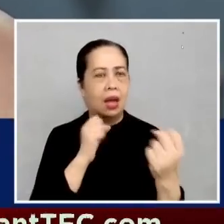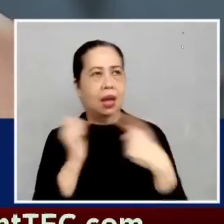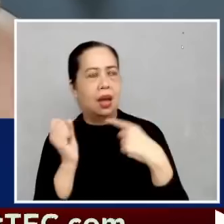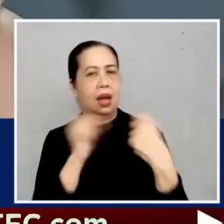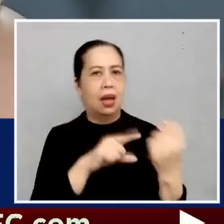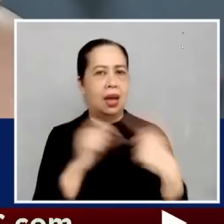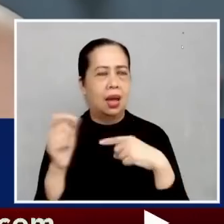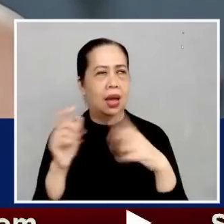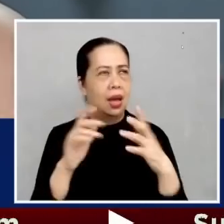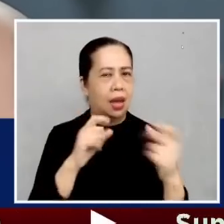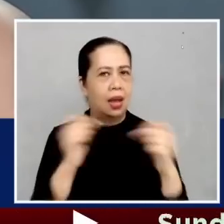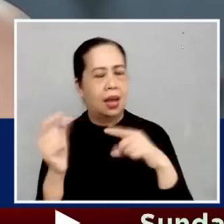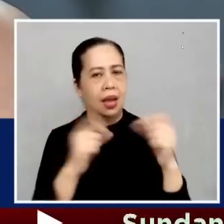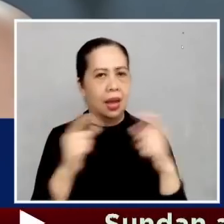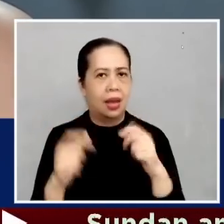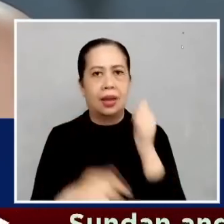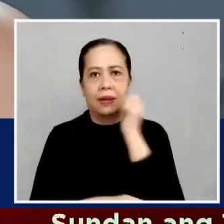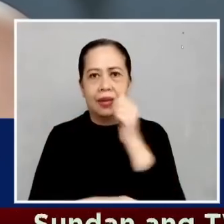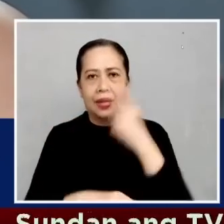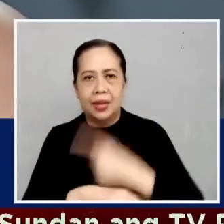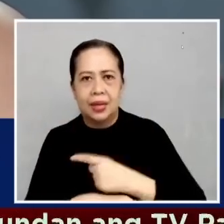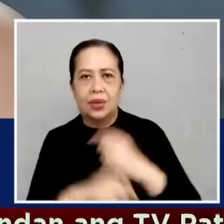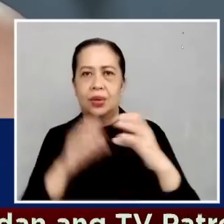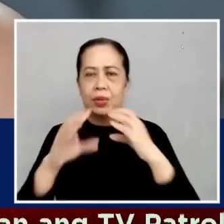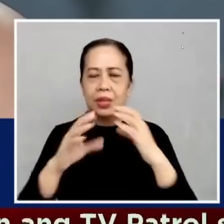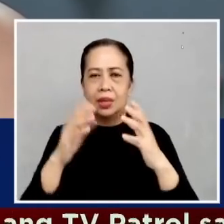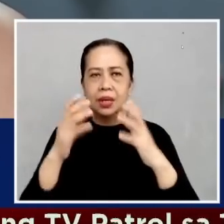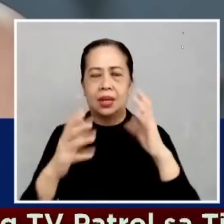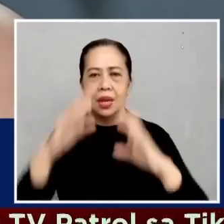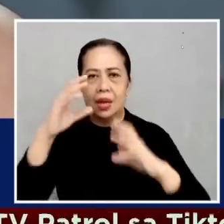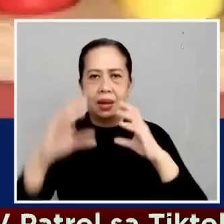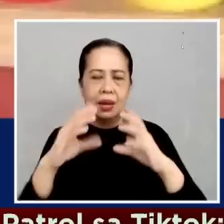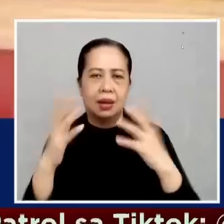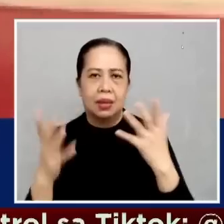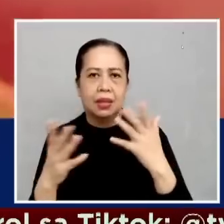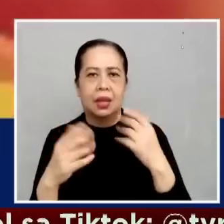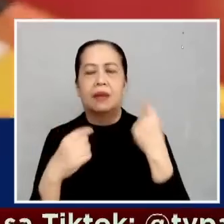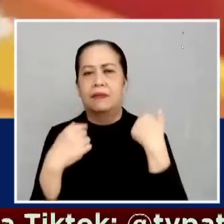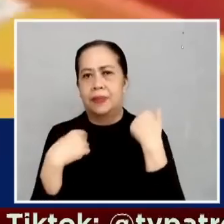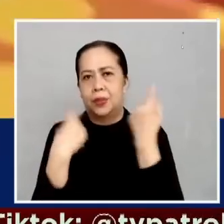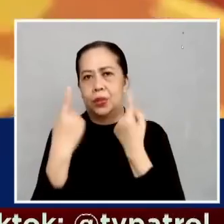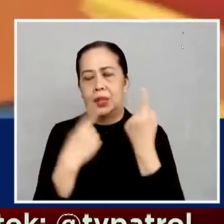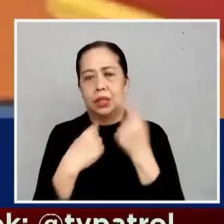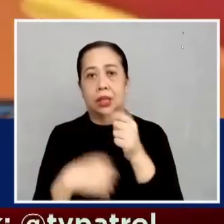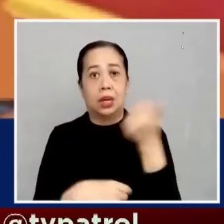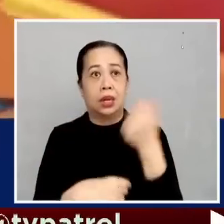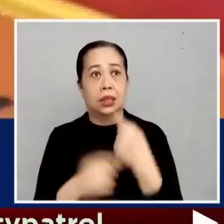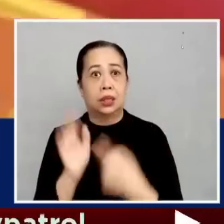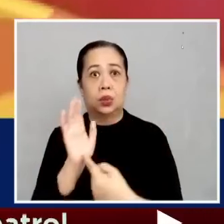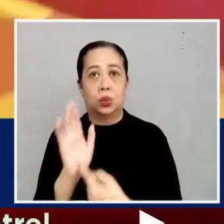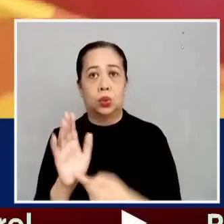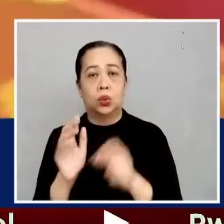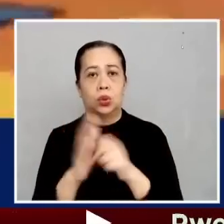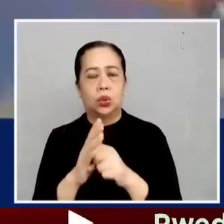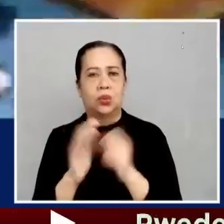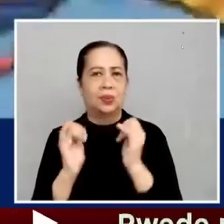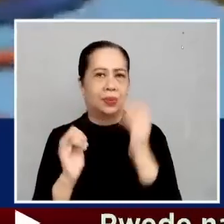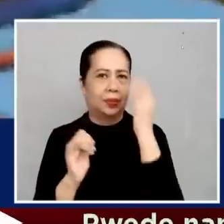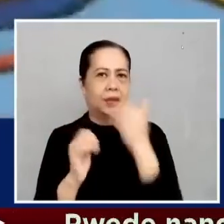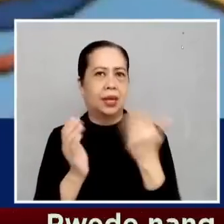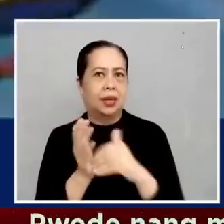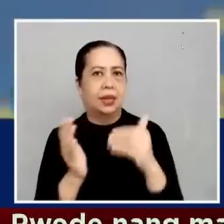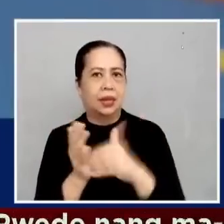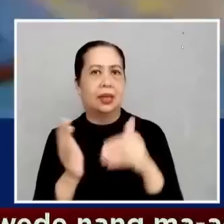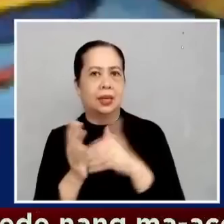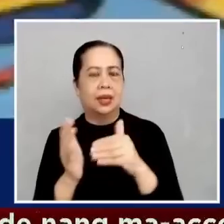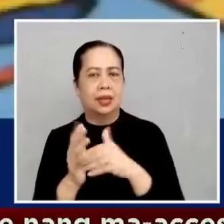Yung functional everyday communication, merong concern. Isa pang simptomas, yun yung stereotypic repetitive behavior.